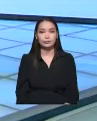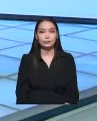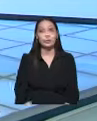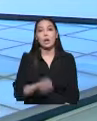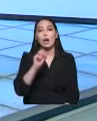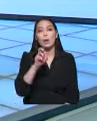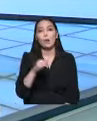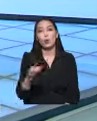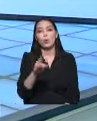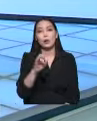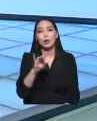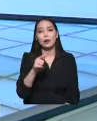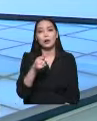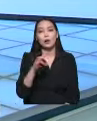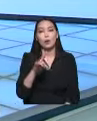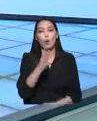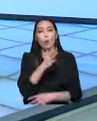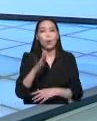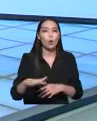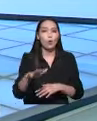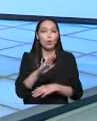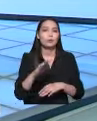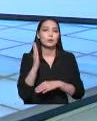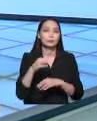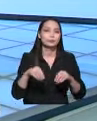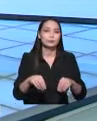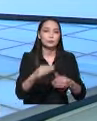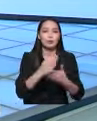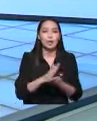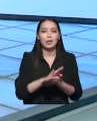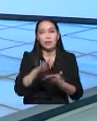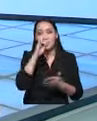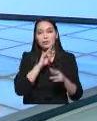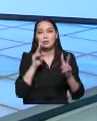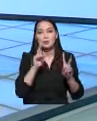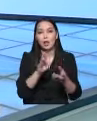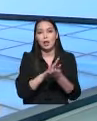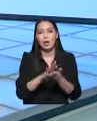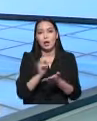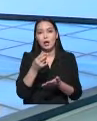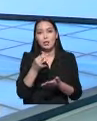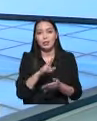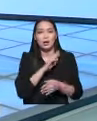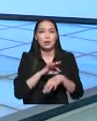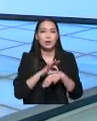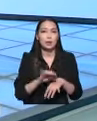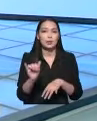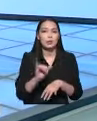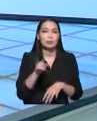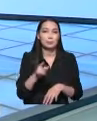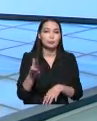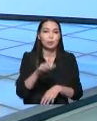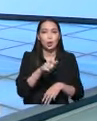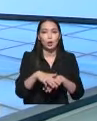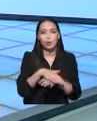Абай облысындағы қарағайлы орман аумағына көшеттер егілді. Таза Қазақстан экологиялық акция саясында ұйымдастырылған сенбілікке мыңнан астам тұрғын